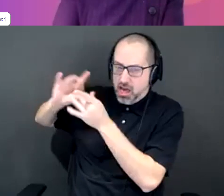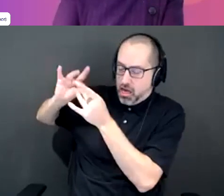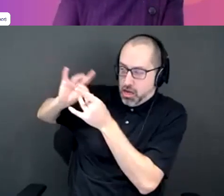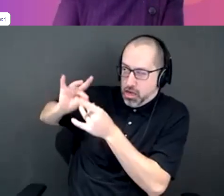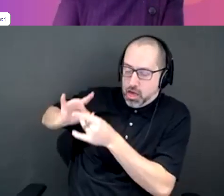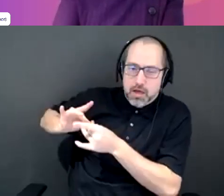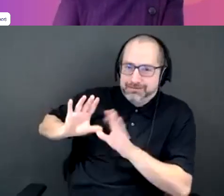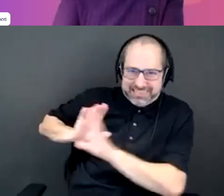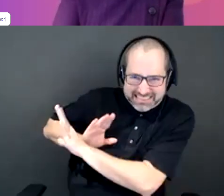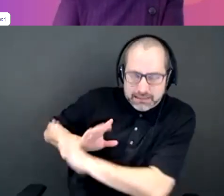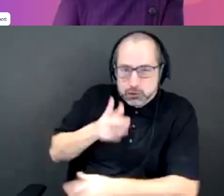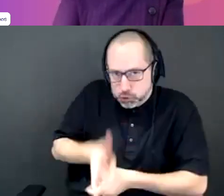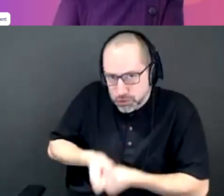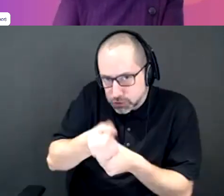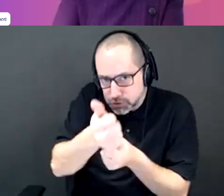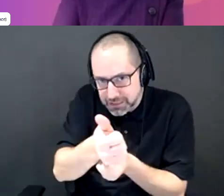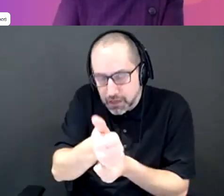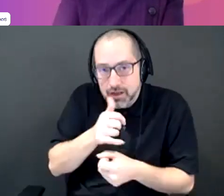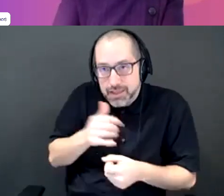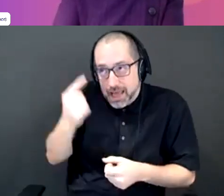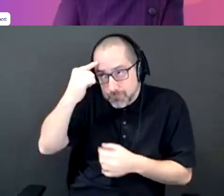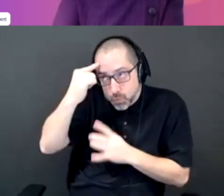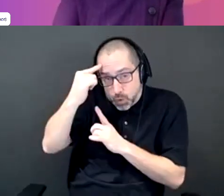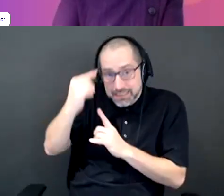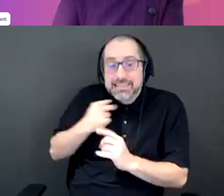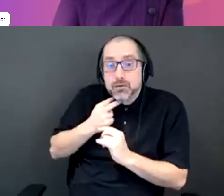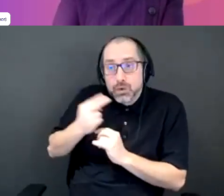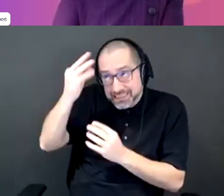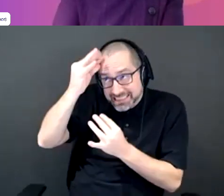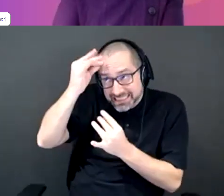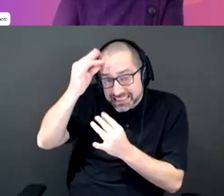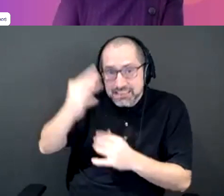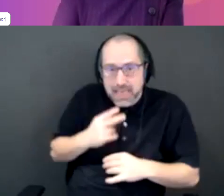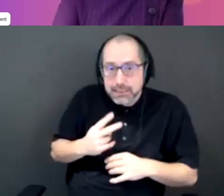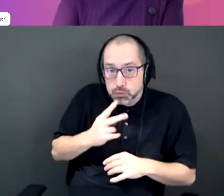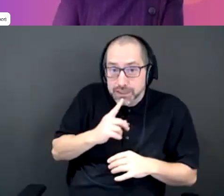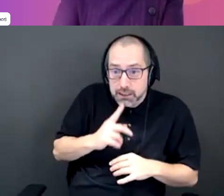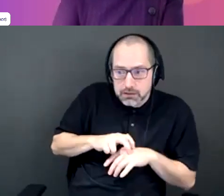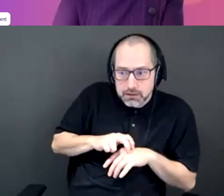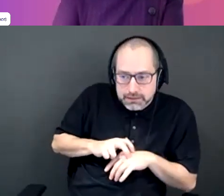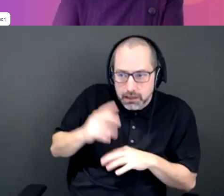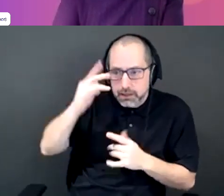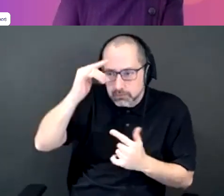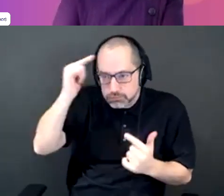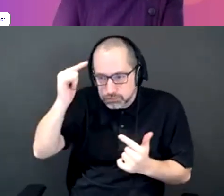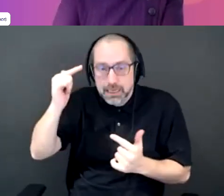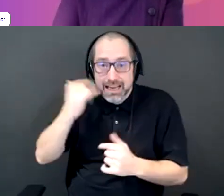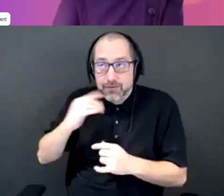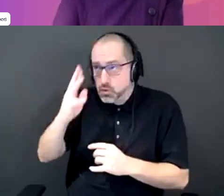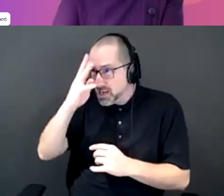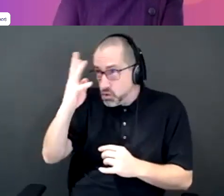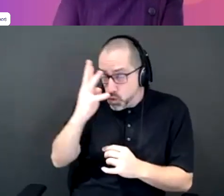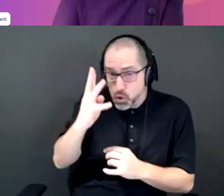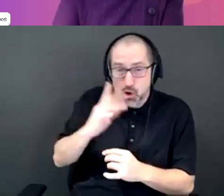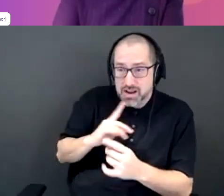et pas ce que vous perdez une petite voix dans votre tête lorsque vous êtes anxieux et nerveux c'est vrai si on ignore ça